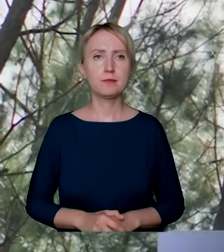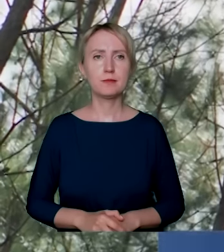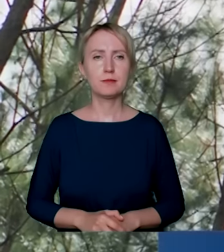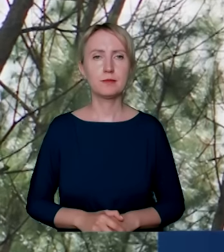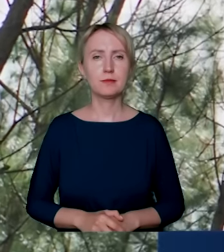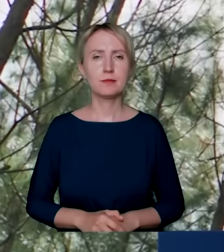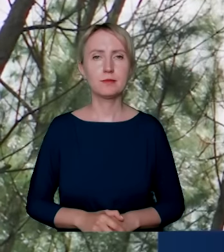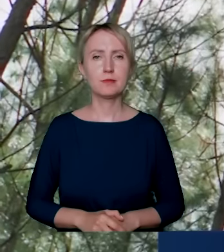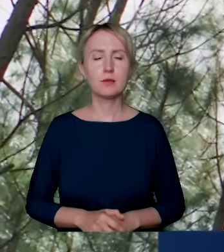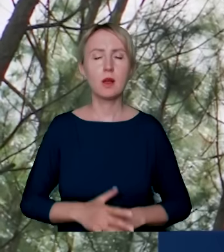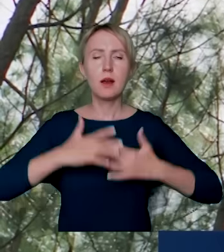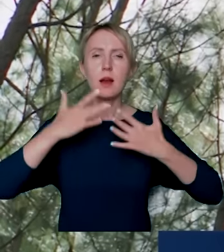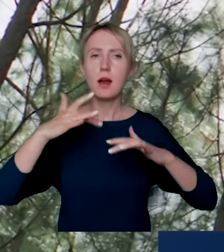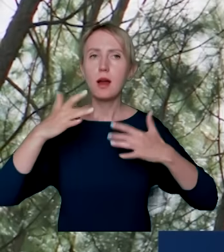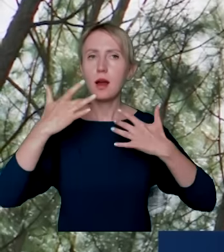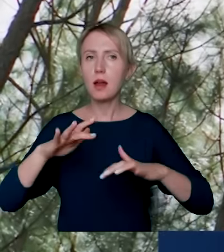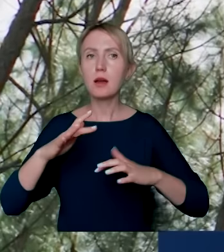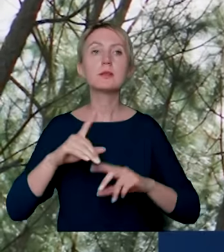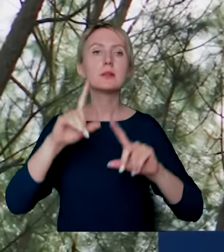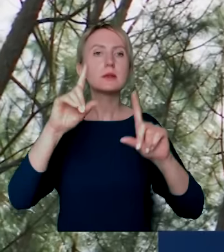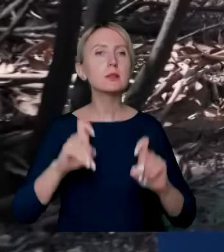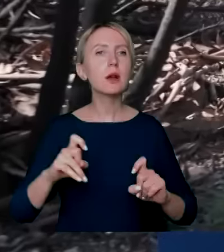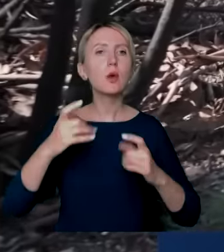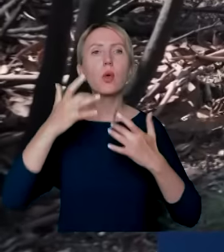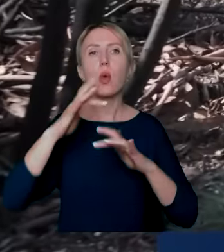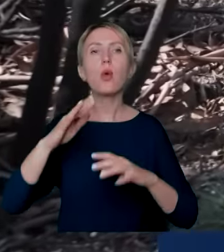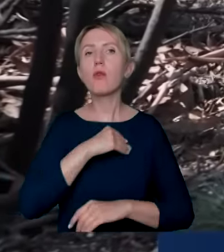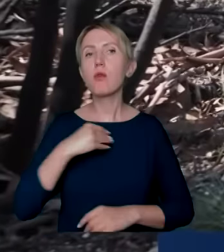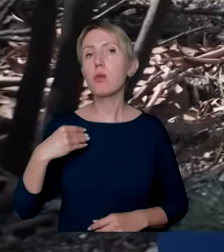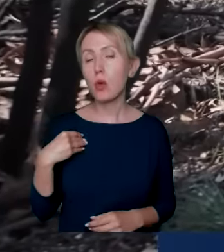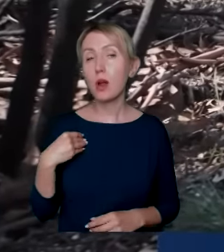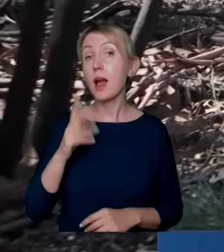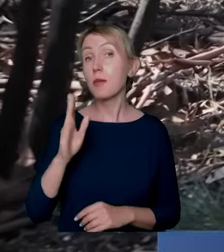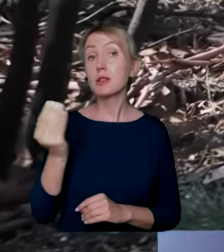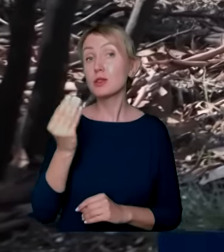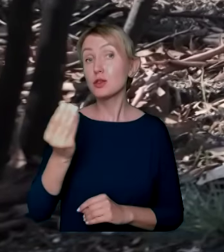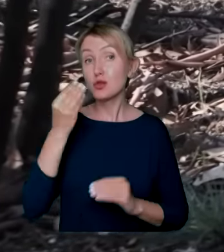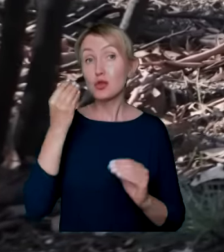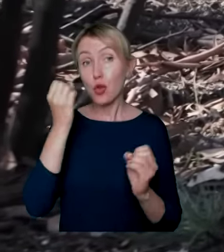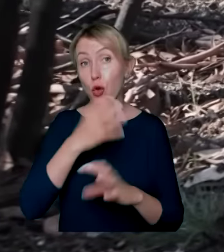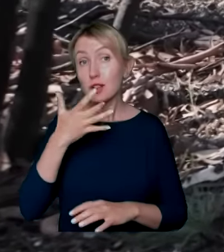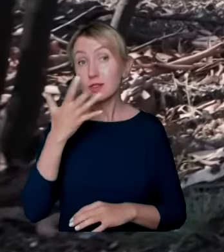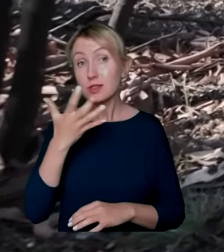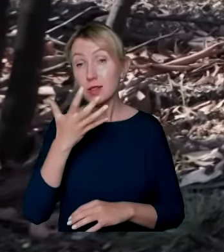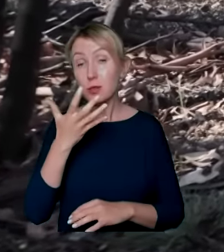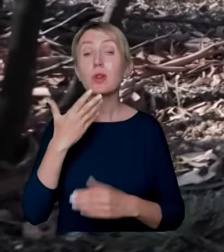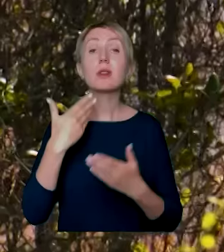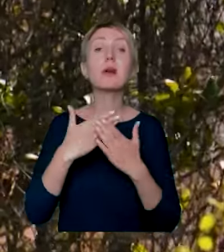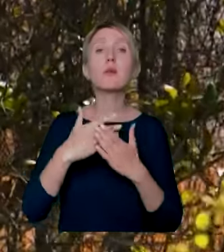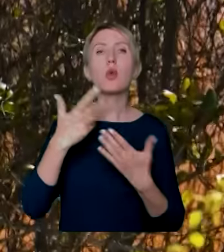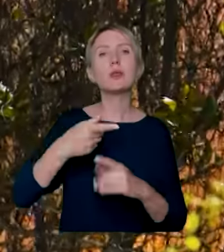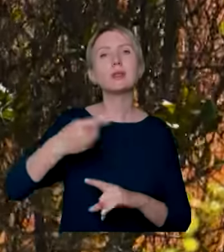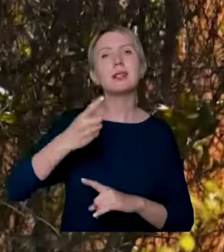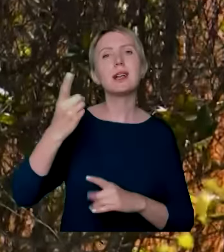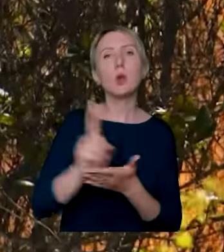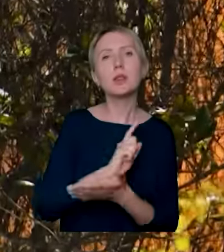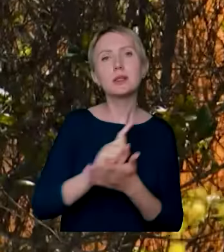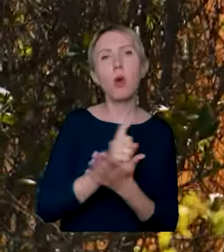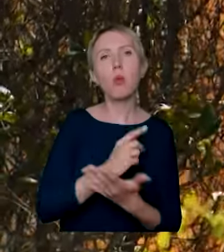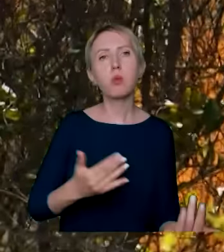Ach, jak gorąco. Rozpoczęła się fala upału w Polsce, a będzie tylko cieplej. W związku z pogodą rośnie zagrożenie pożarowe. W ponad